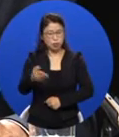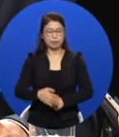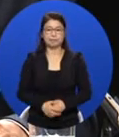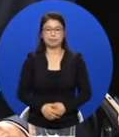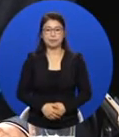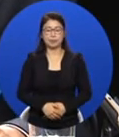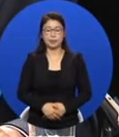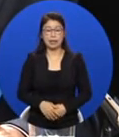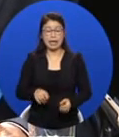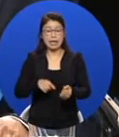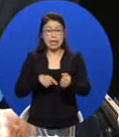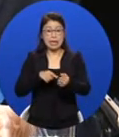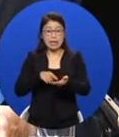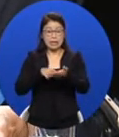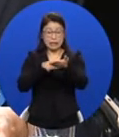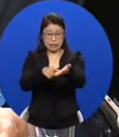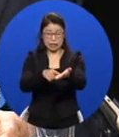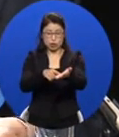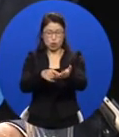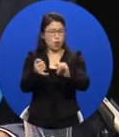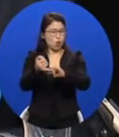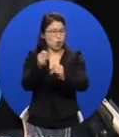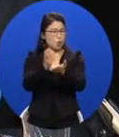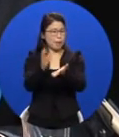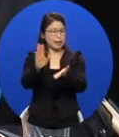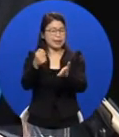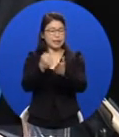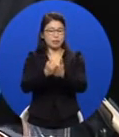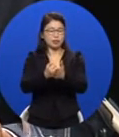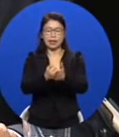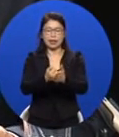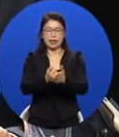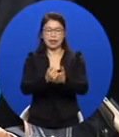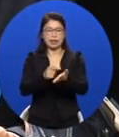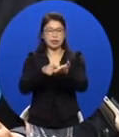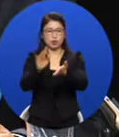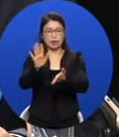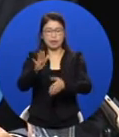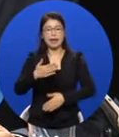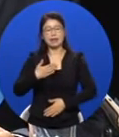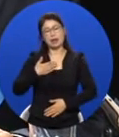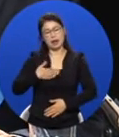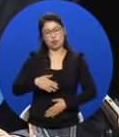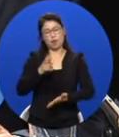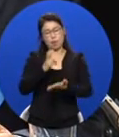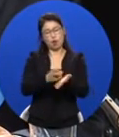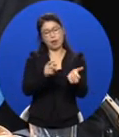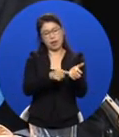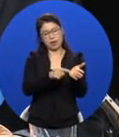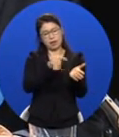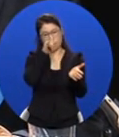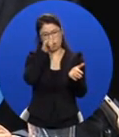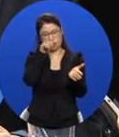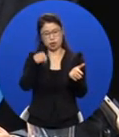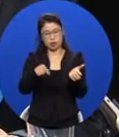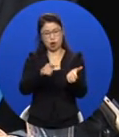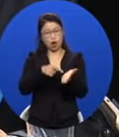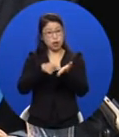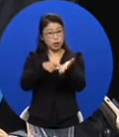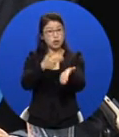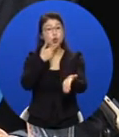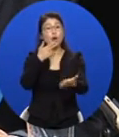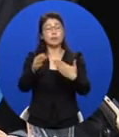신고의 의무 조항이 아니기 때문에 신고를 안 했습니다. 제가 알기로는 법적으로 신고를 해야 되는 걸로 알고 있습니다. 그거를